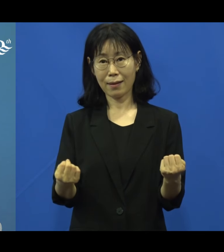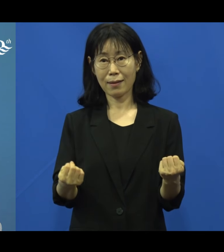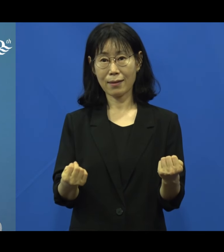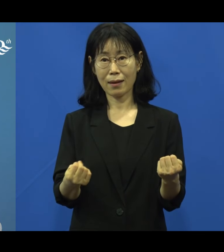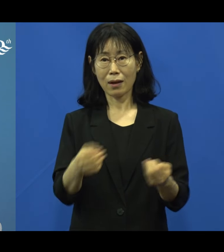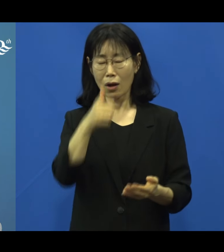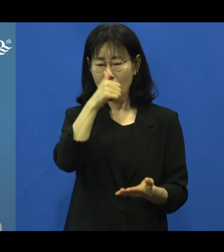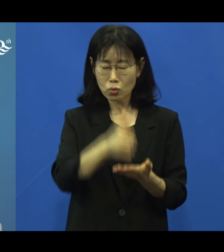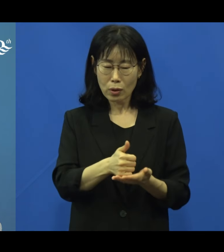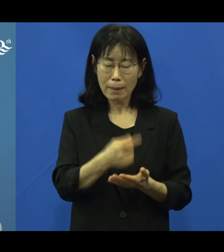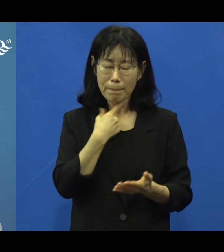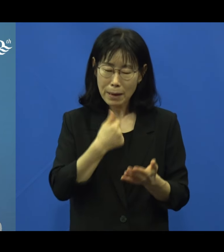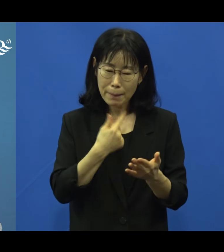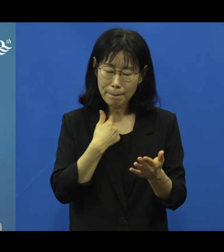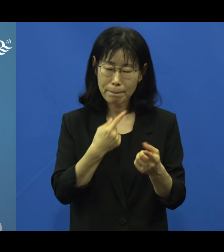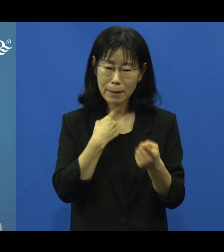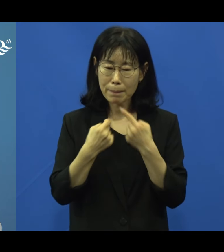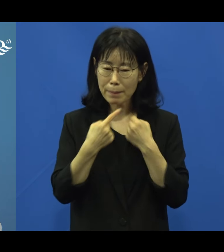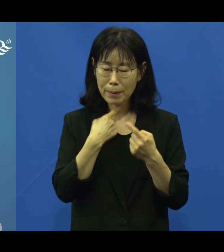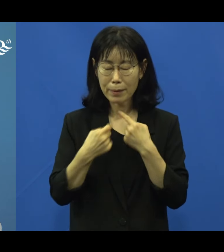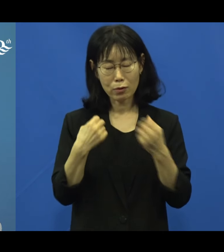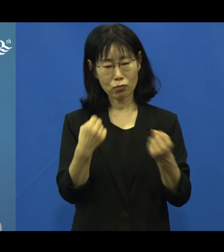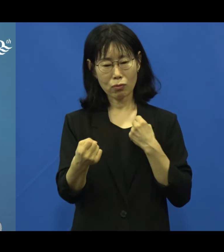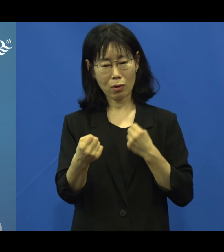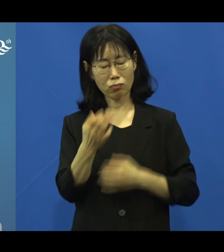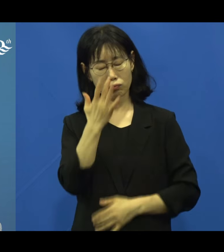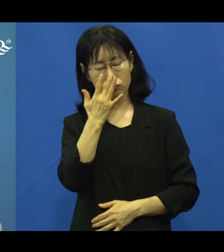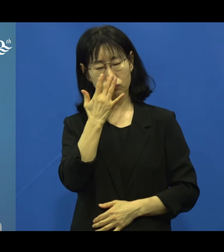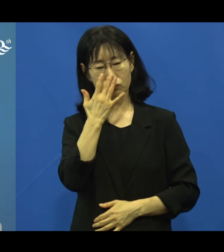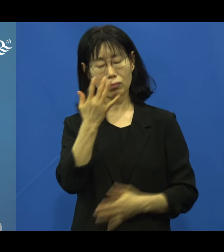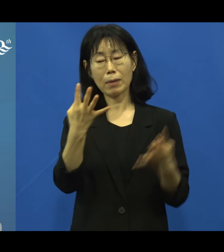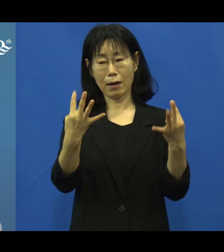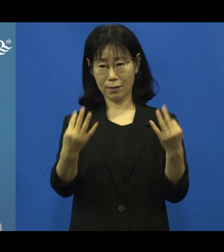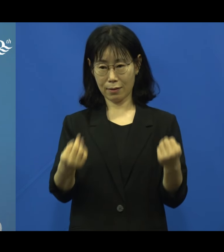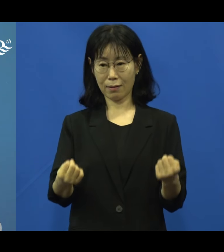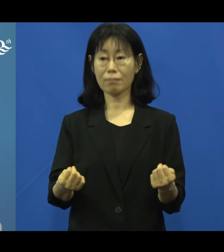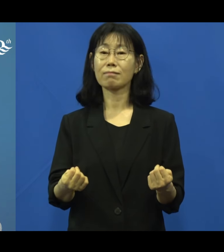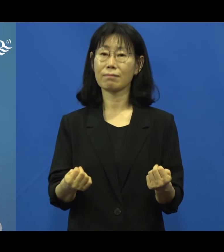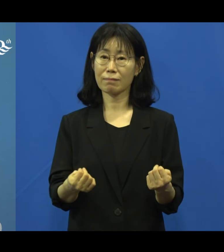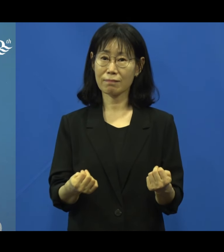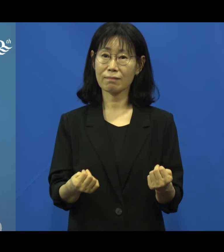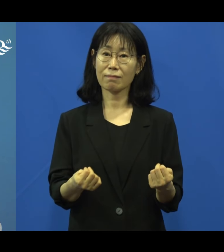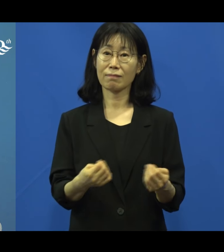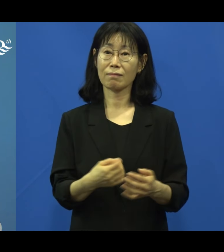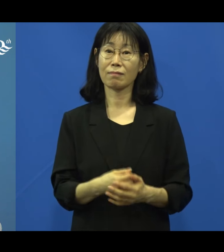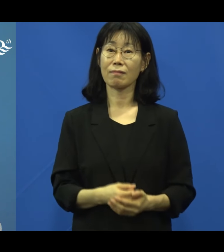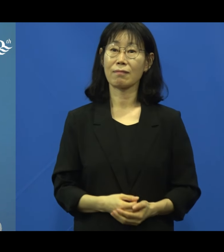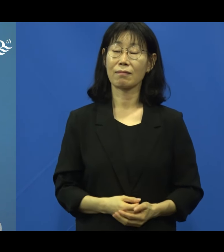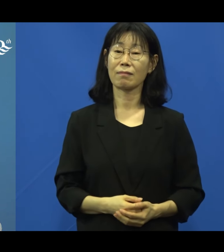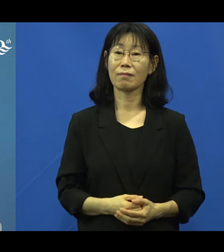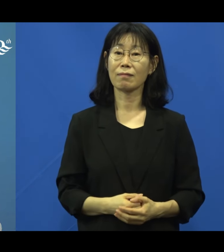죄에 대해서 무감각한 것. 여러분, 나병에 걸리면 무감각이 오는 거예요.